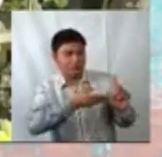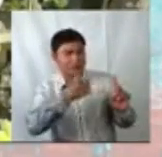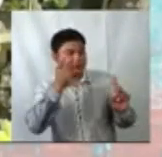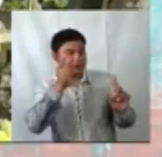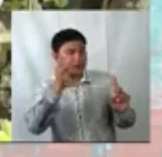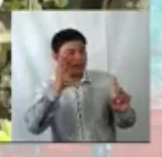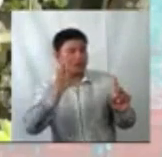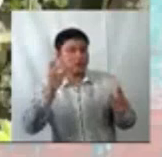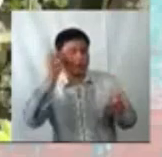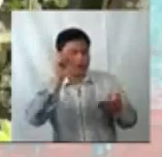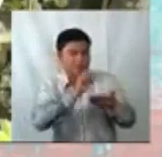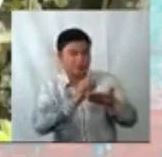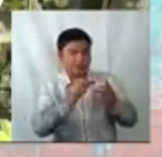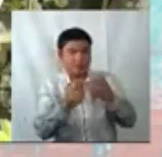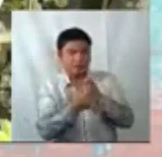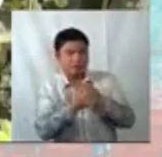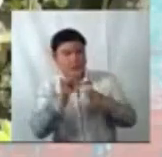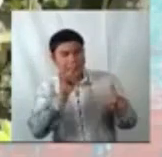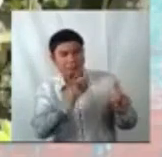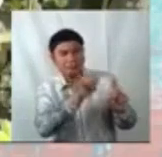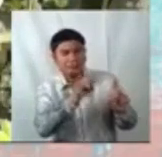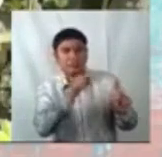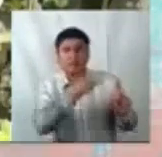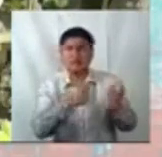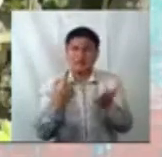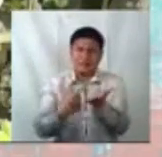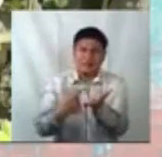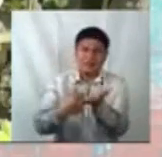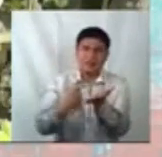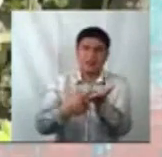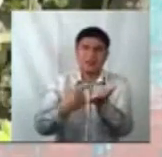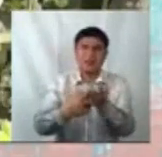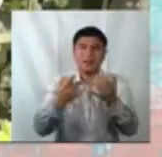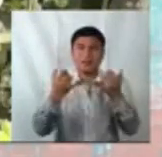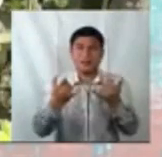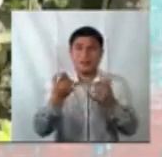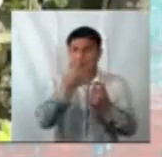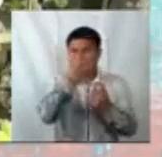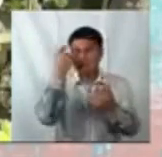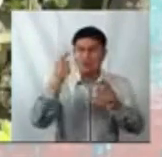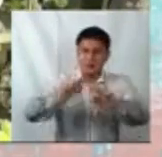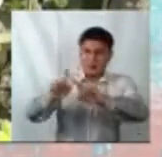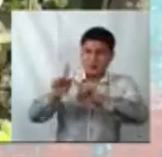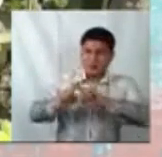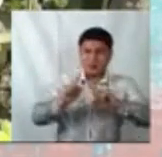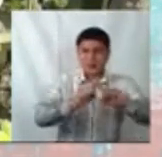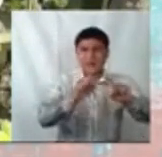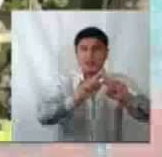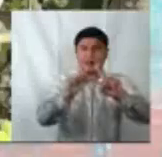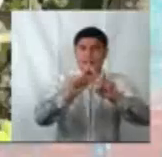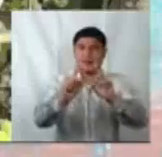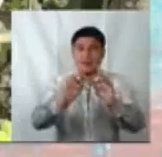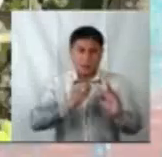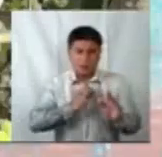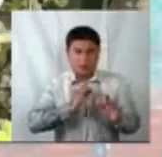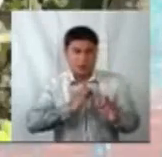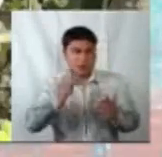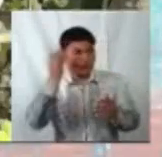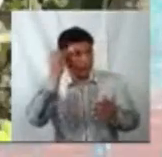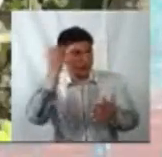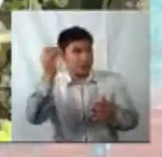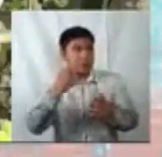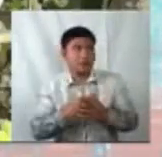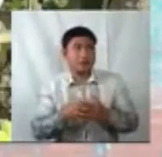ating mahal na Ma'am Liling, talagang diskusyon talaga ito sapagkat iba-iba po ang pinanggagalingan ng ating mga pananaw. Diba?